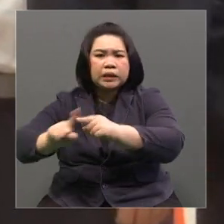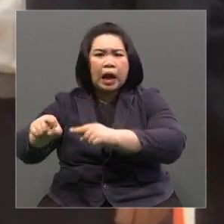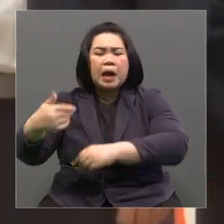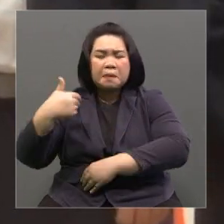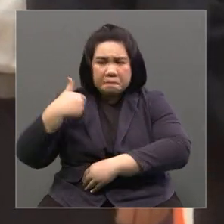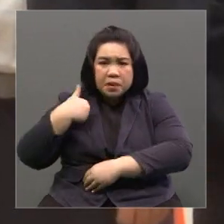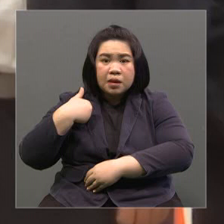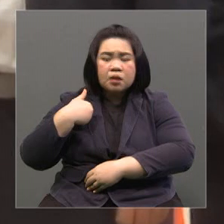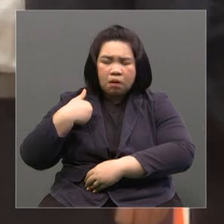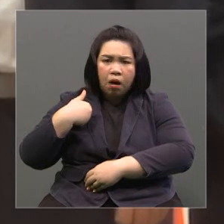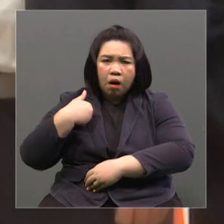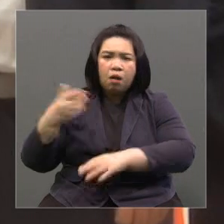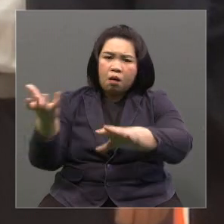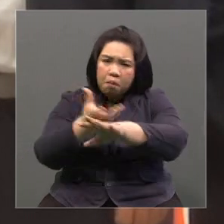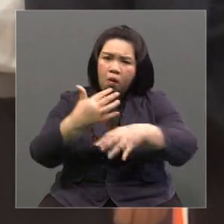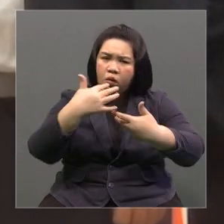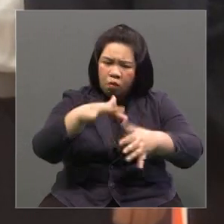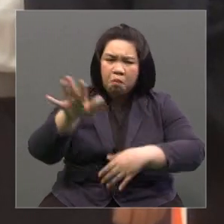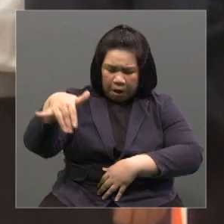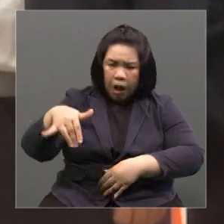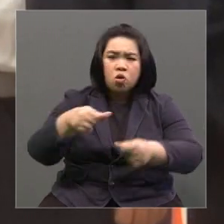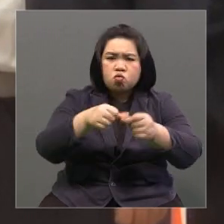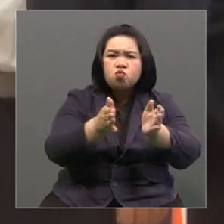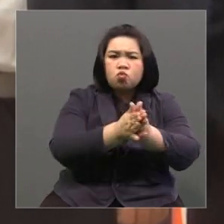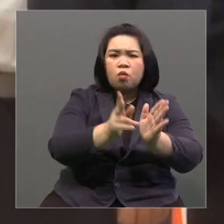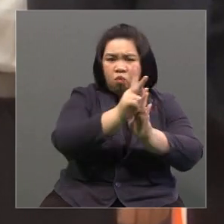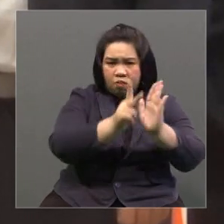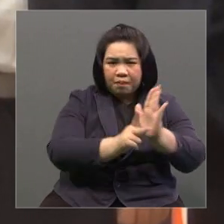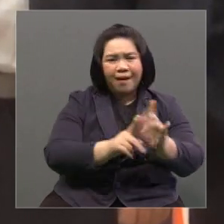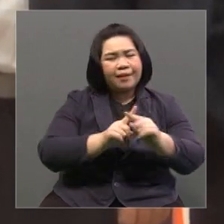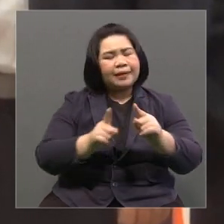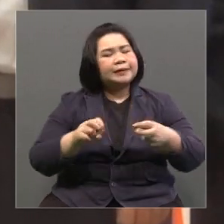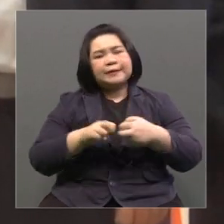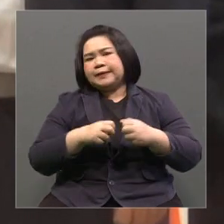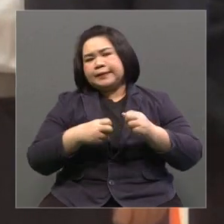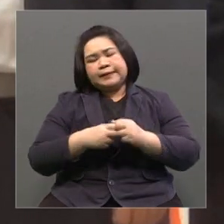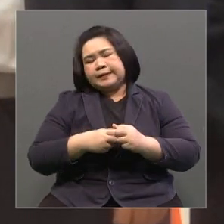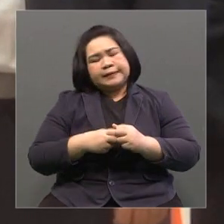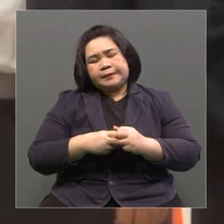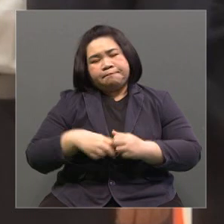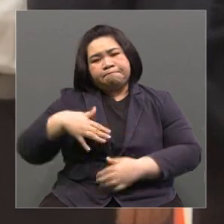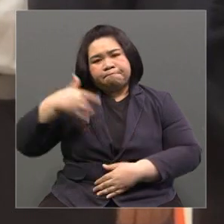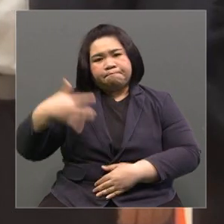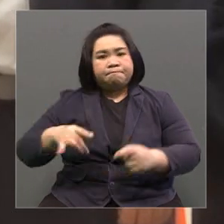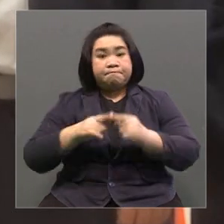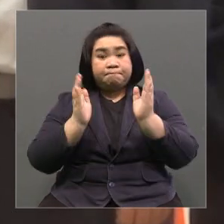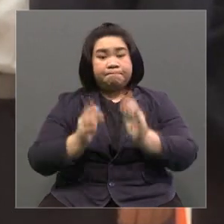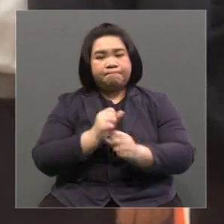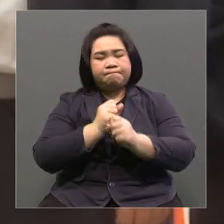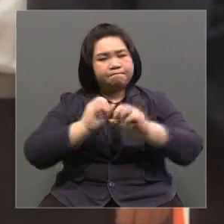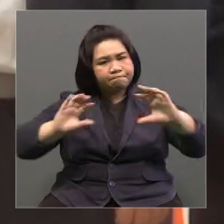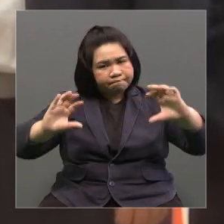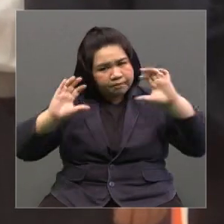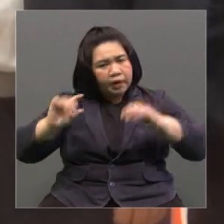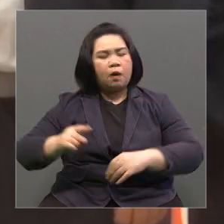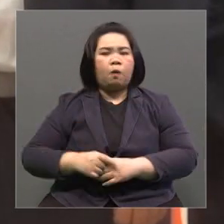การขนส่งนะครับให้มาอยู่ภายใต้ของกฎหมายแต่เราก็สู้ในสิ่งที่เจ้าหน้าที่ของรัฐมีการ